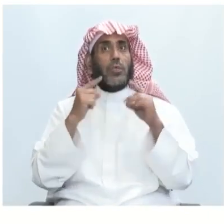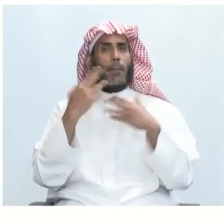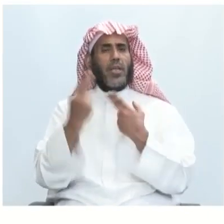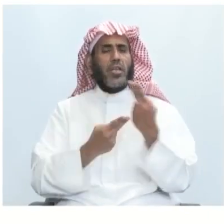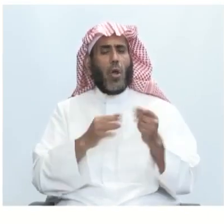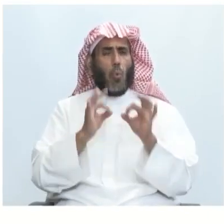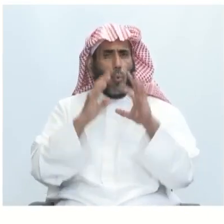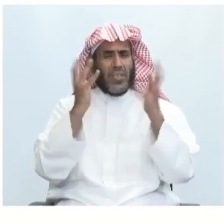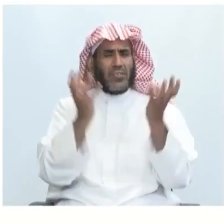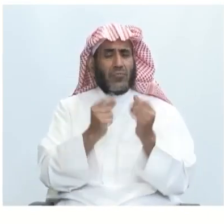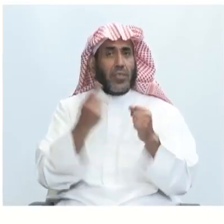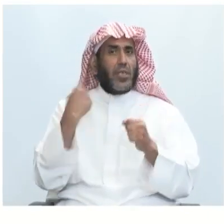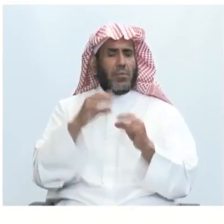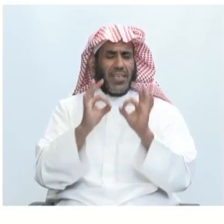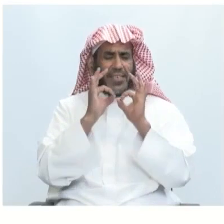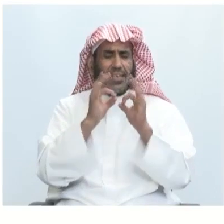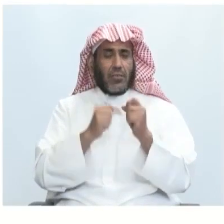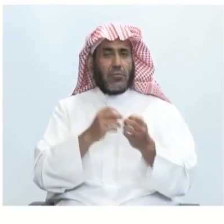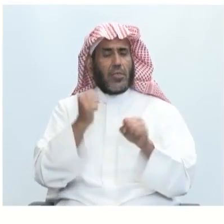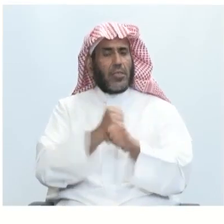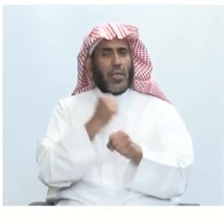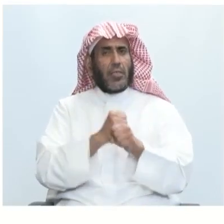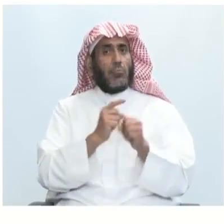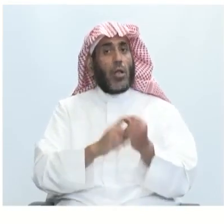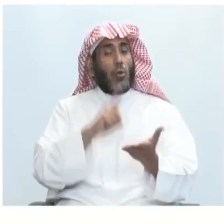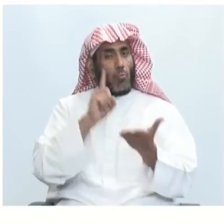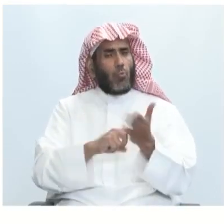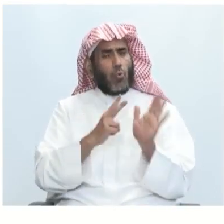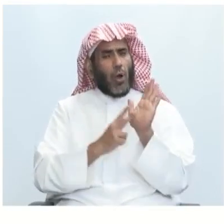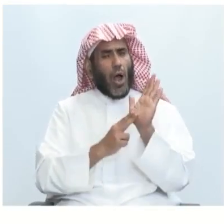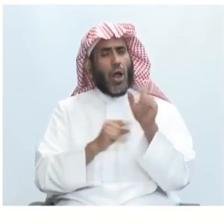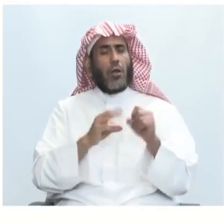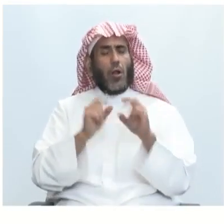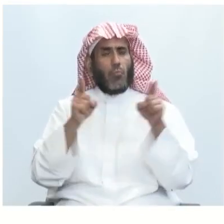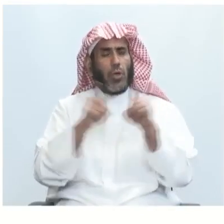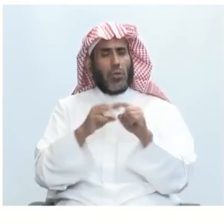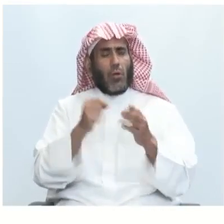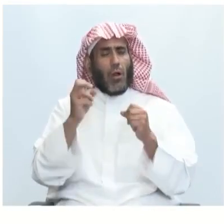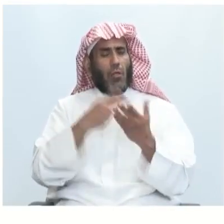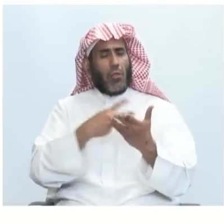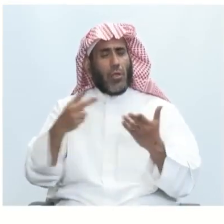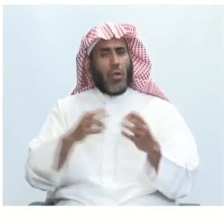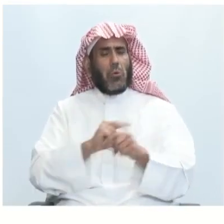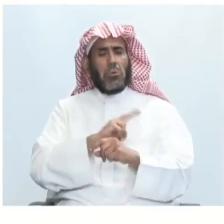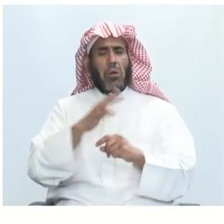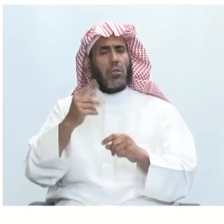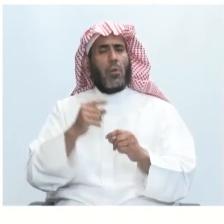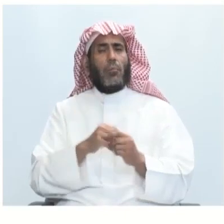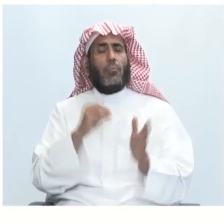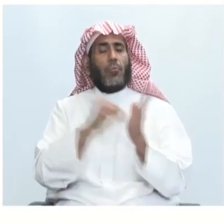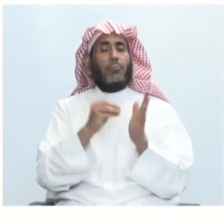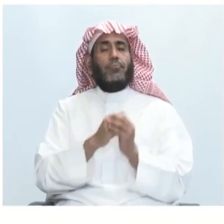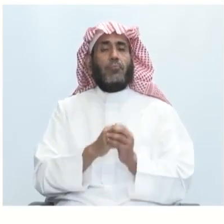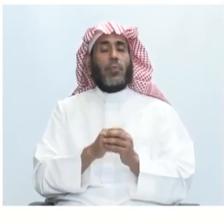علميا دقيقا ايضا تستخدم البرهان المناسب لاثبات القضيه او الفكره او الادعاء بحسب الموضوع